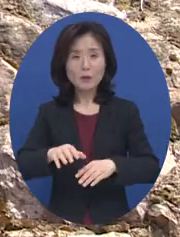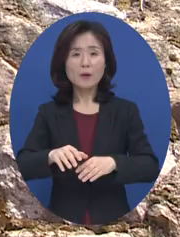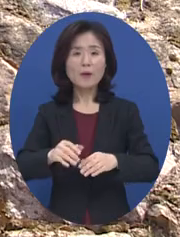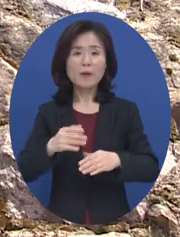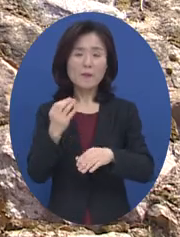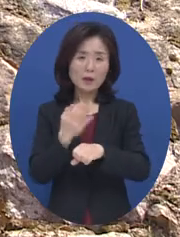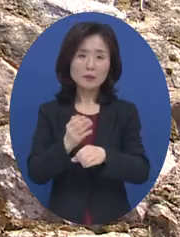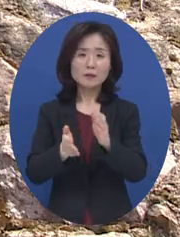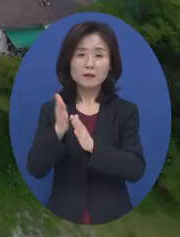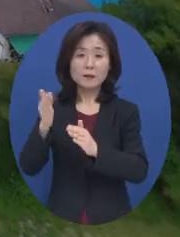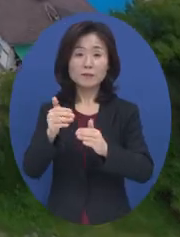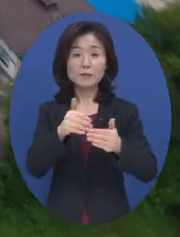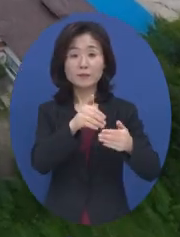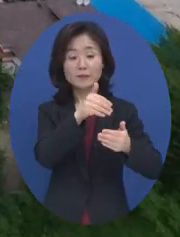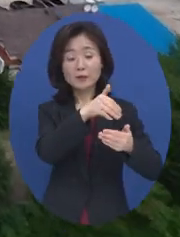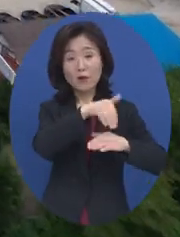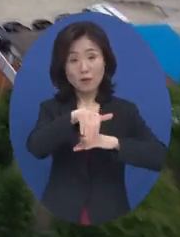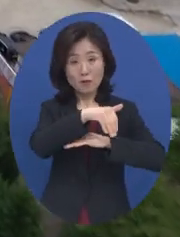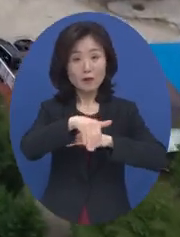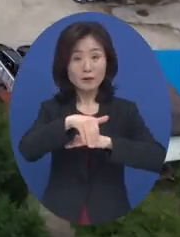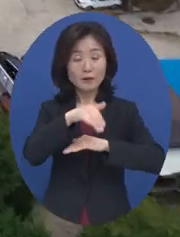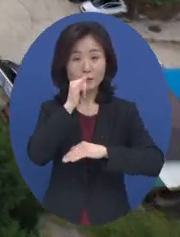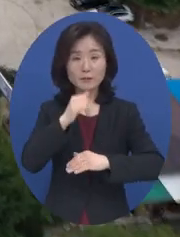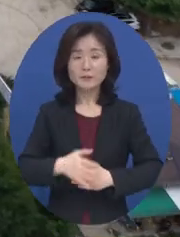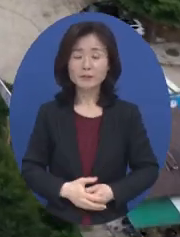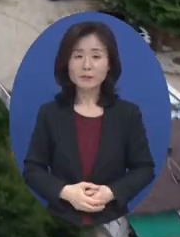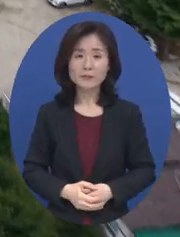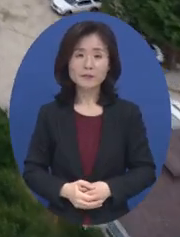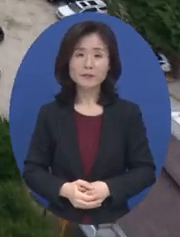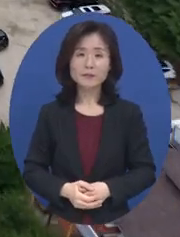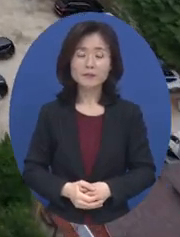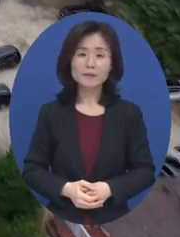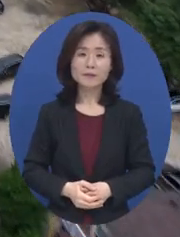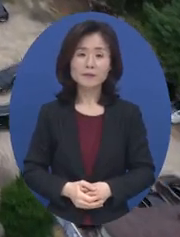설치할 예정입니다 격이 줄 tv 김태 입니다